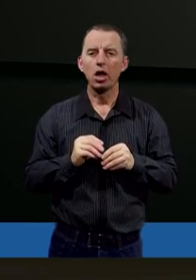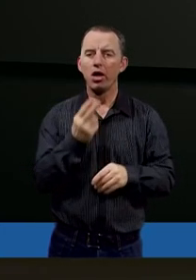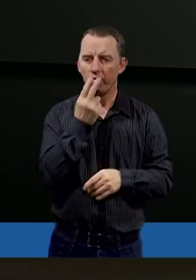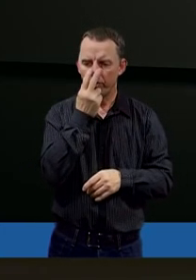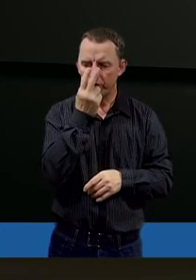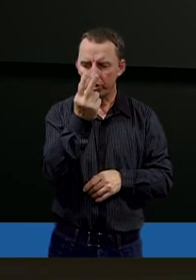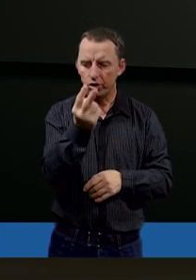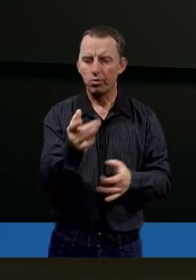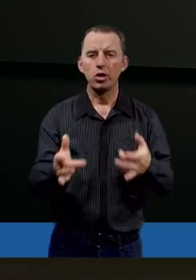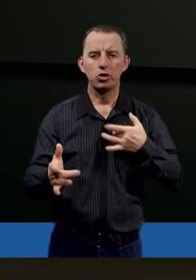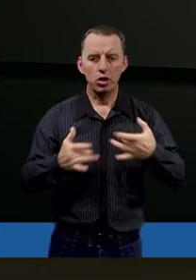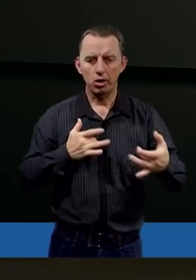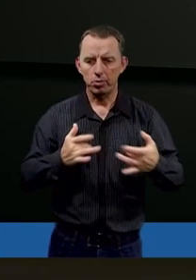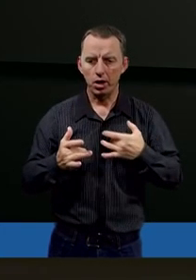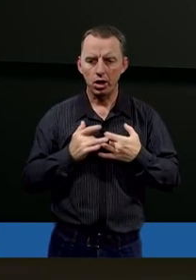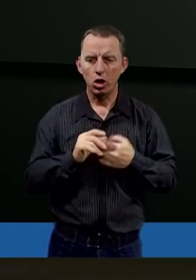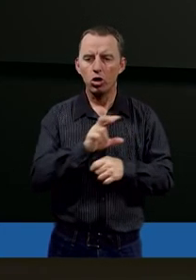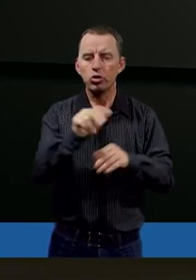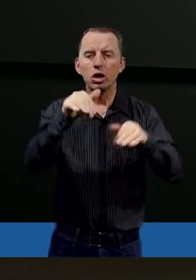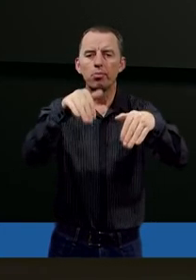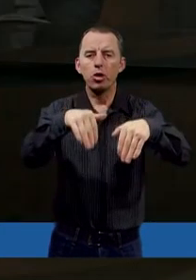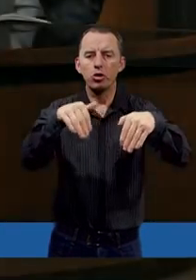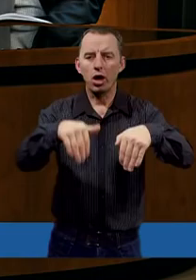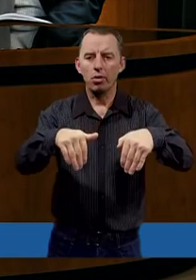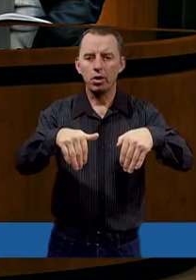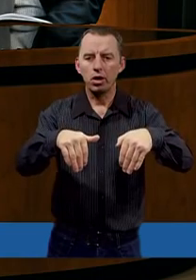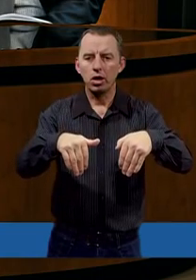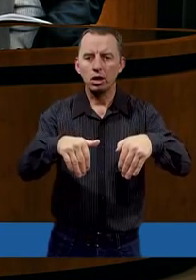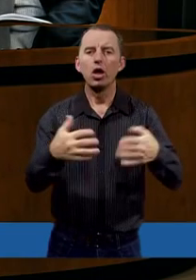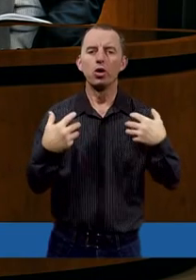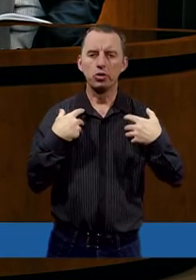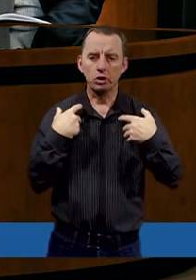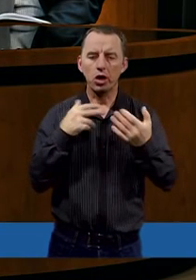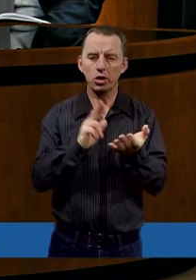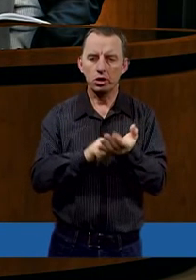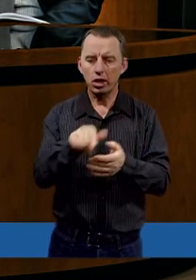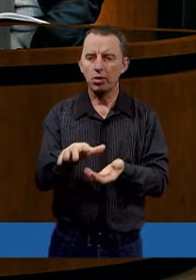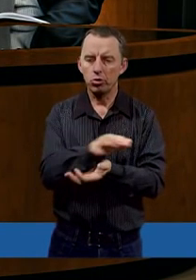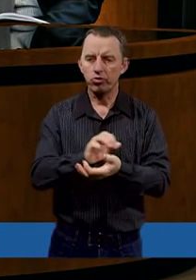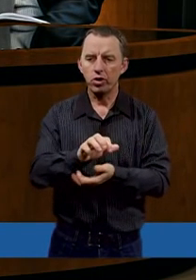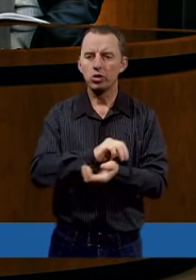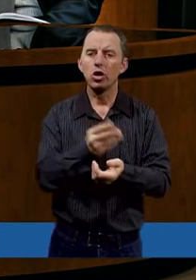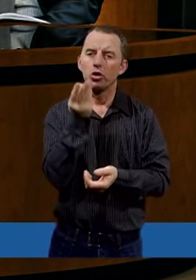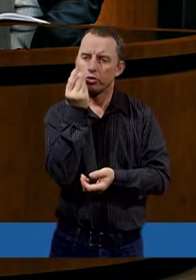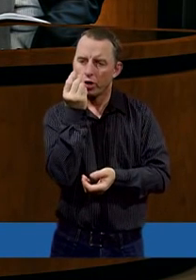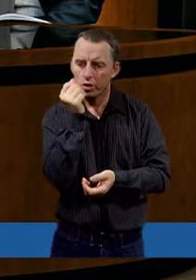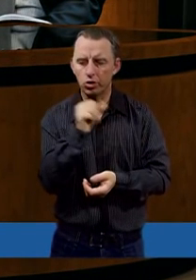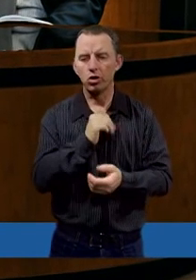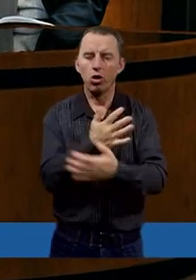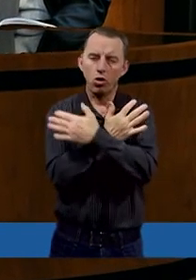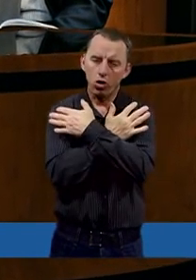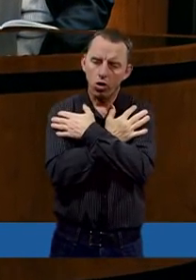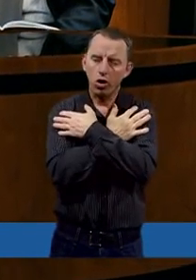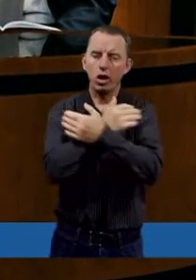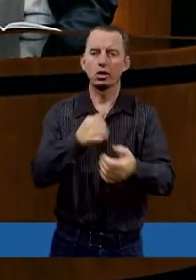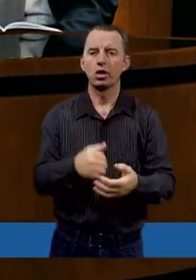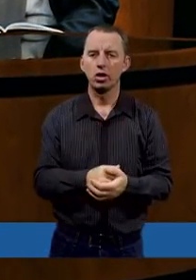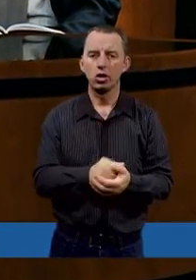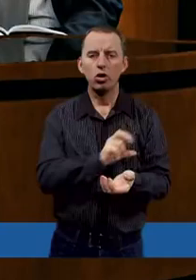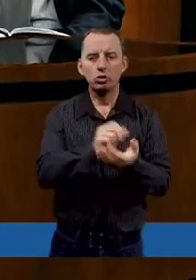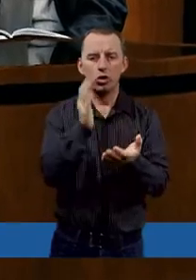widzimy cierpienia, czy możemy żyć na tym świecie, cieszyć się, kochać?